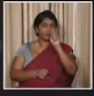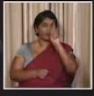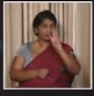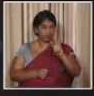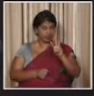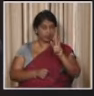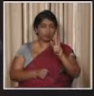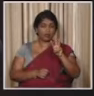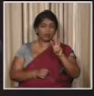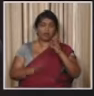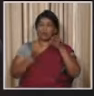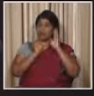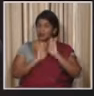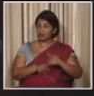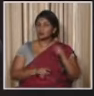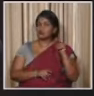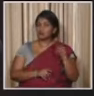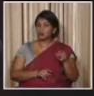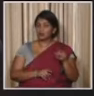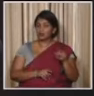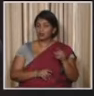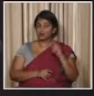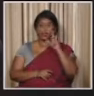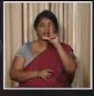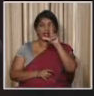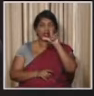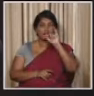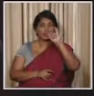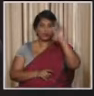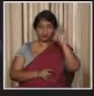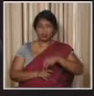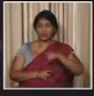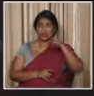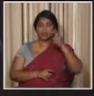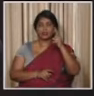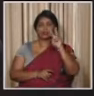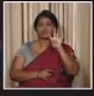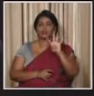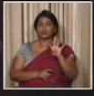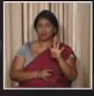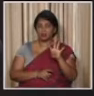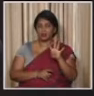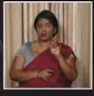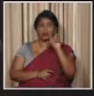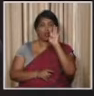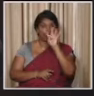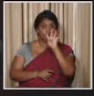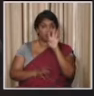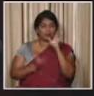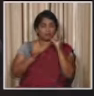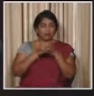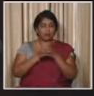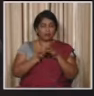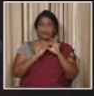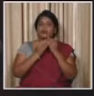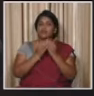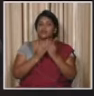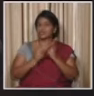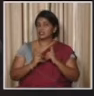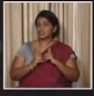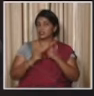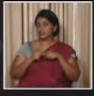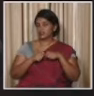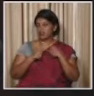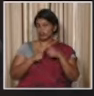20යි 23 අවසාන භාග එනකොට රුපියල් 76,124ක් 4 දෙනෙකුගේ පවුල් ඒකකයට ජීවත් වෙන්න